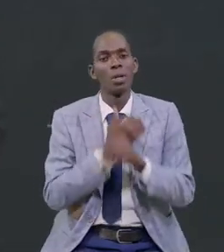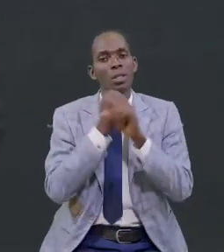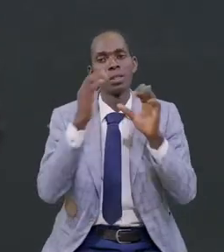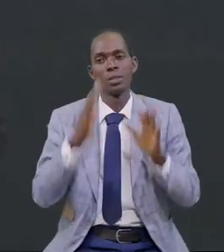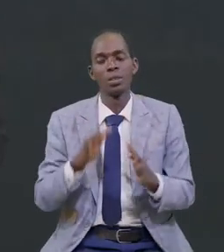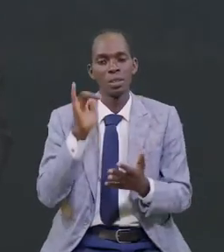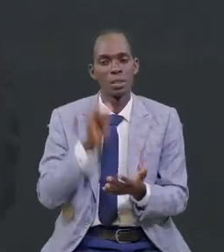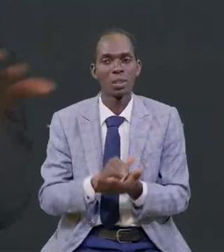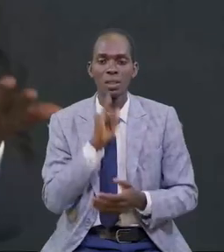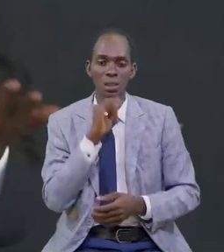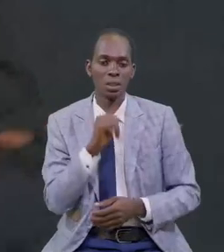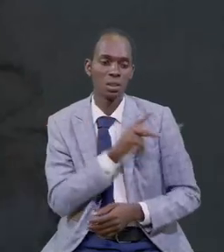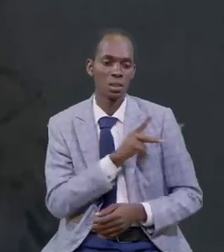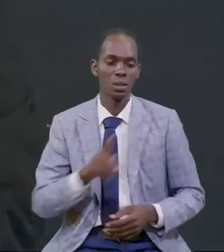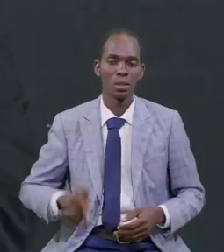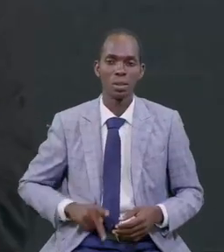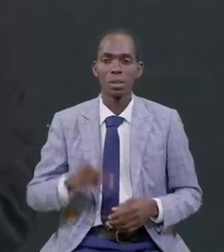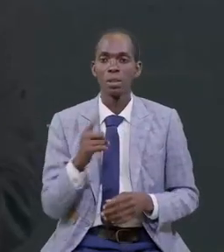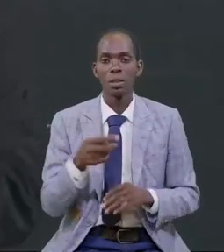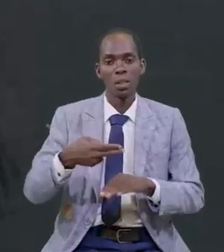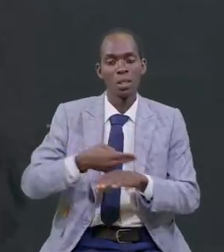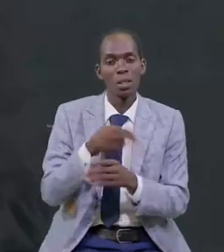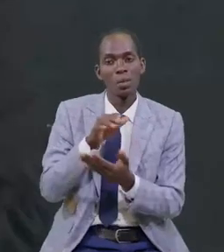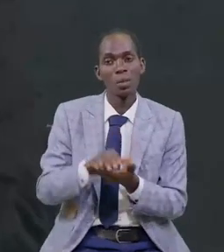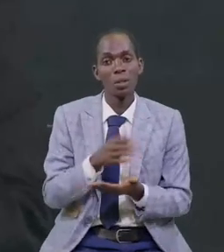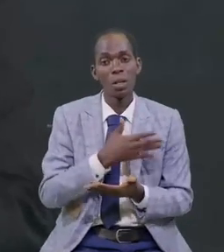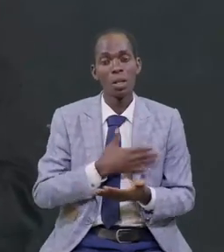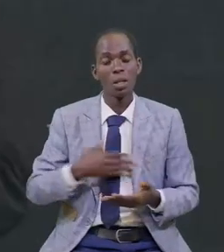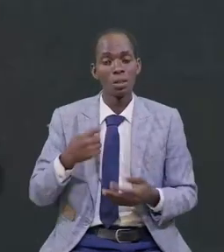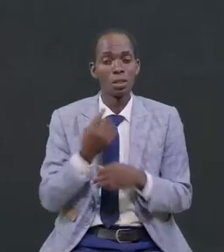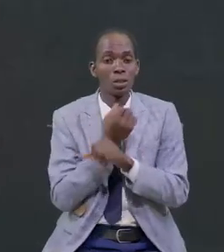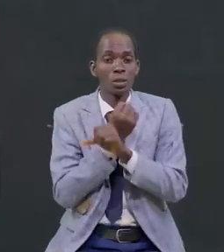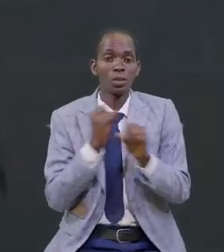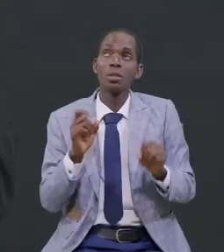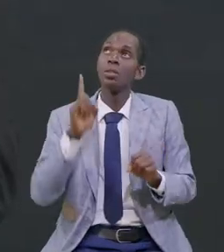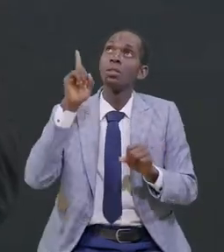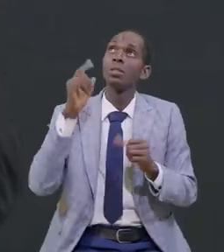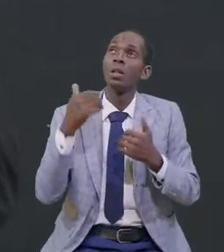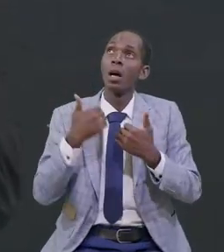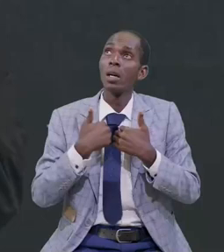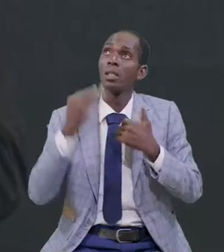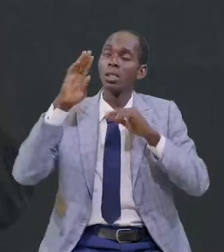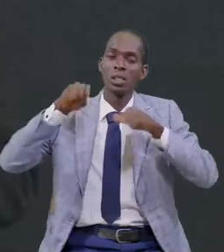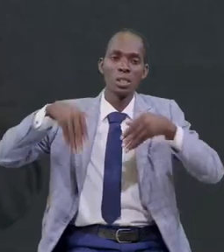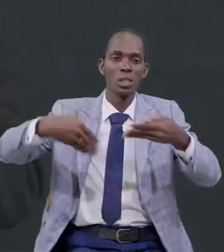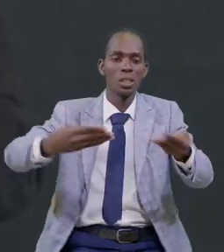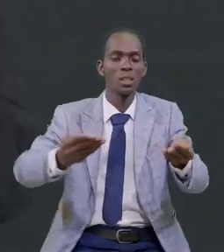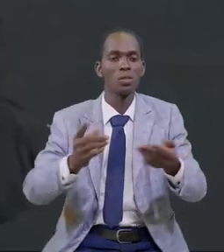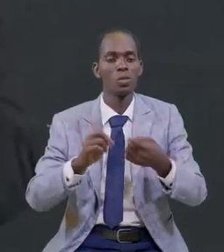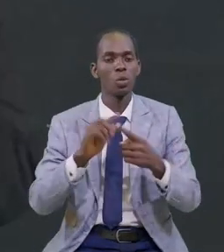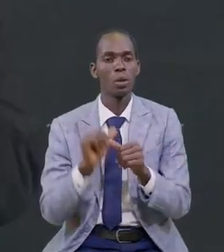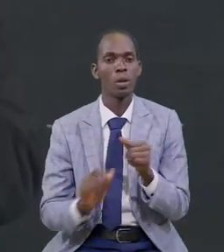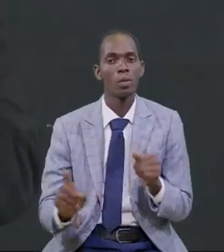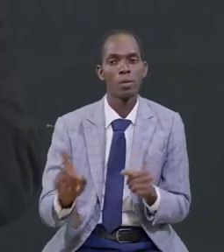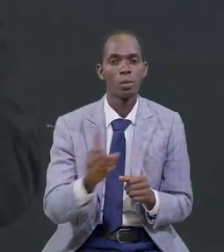c'est le roi c'est l'agneau et et là le salut qu'il a est donné à tous